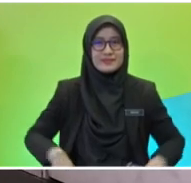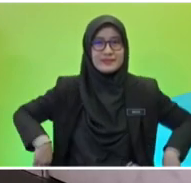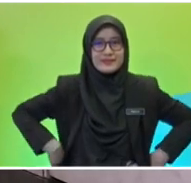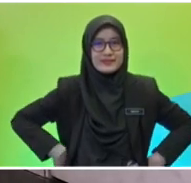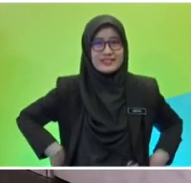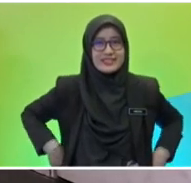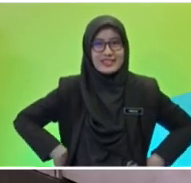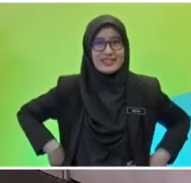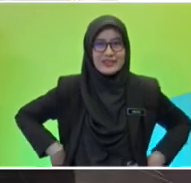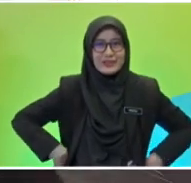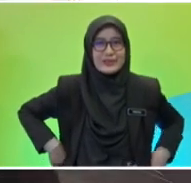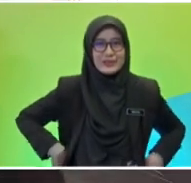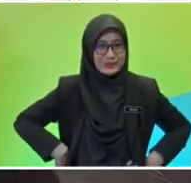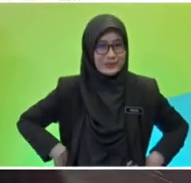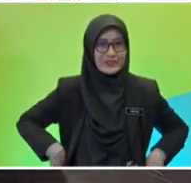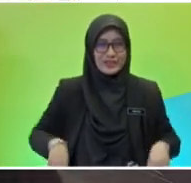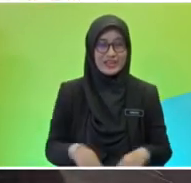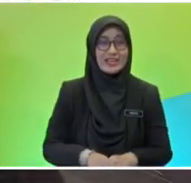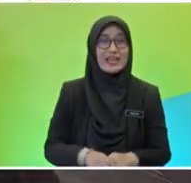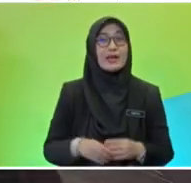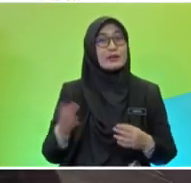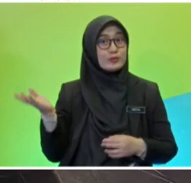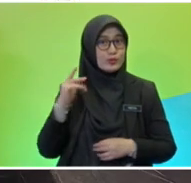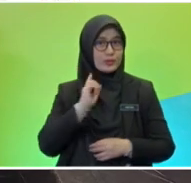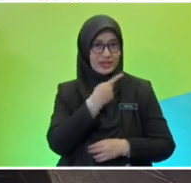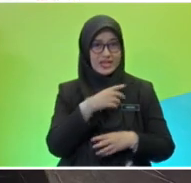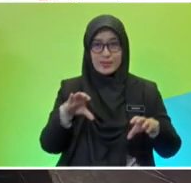Duk. Boleh? Okey. Boleh?